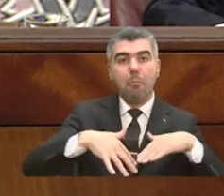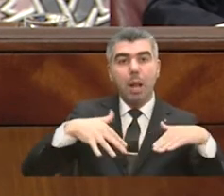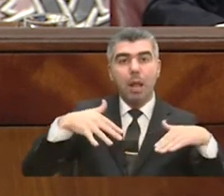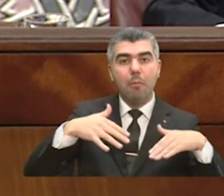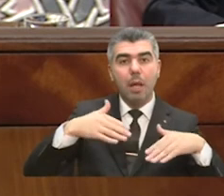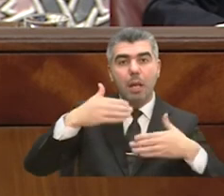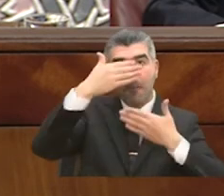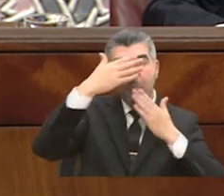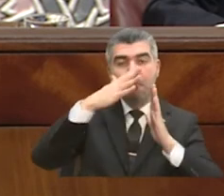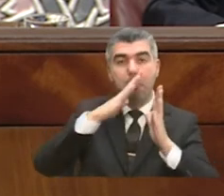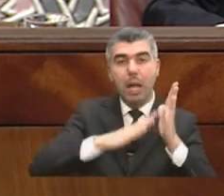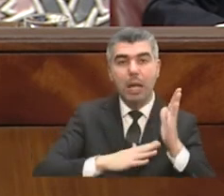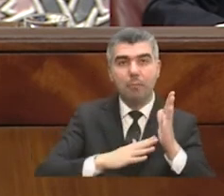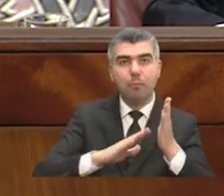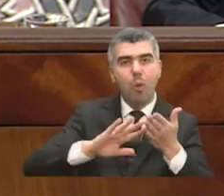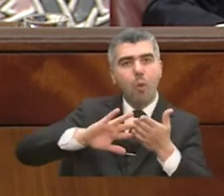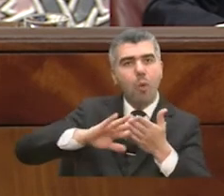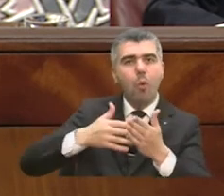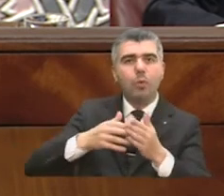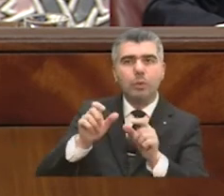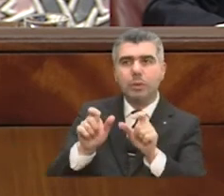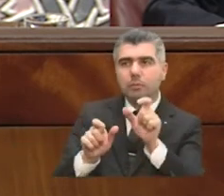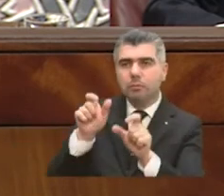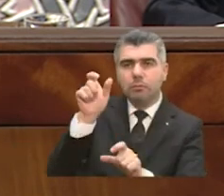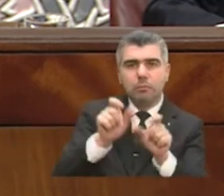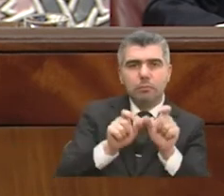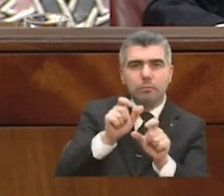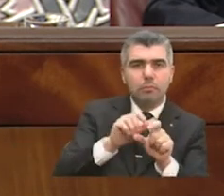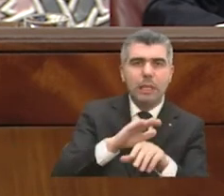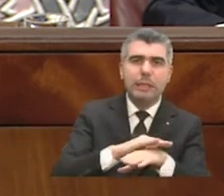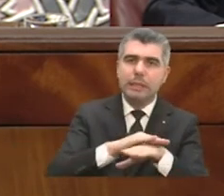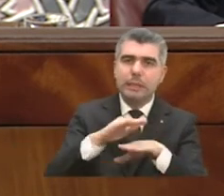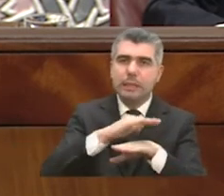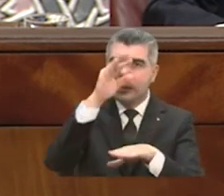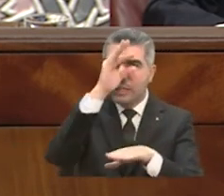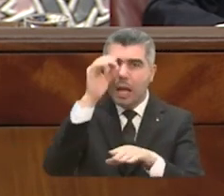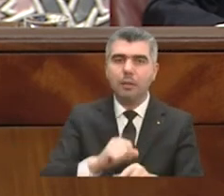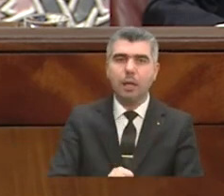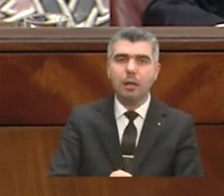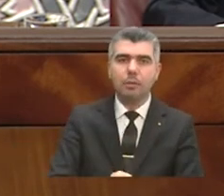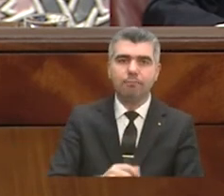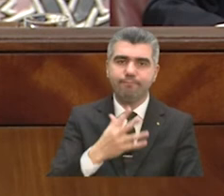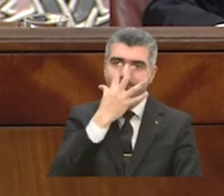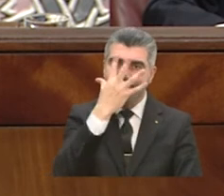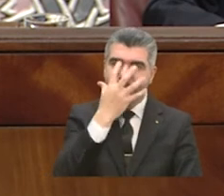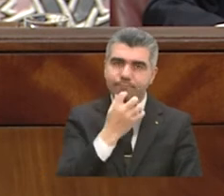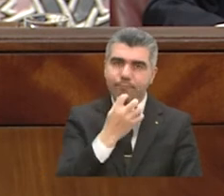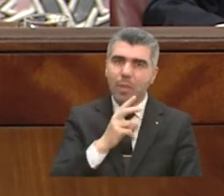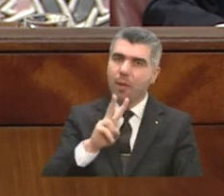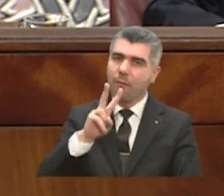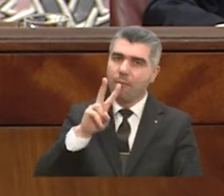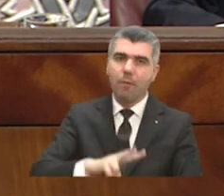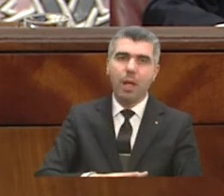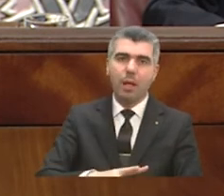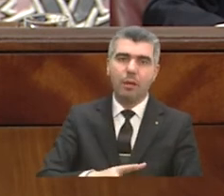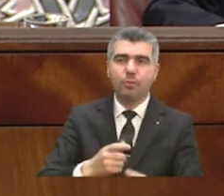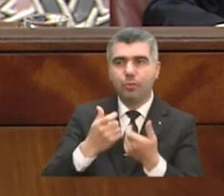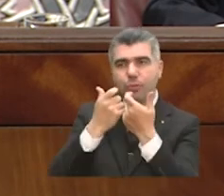tout donneur de leçon. Le Maroc, dans toutes ses composantes et ses différentes